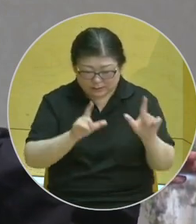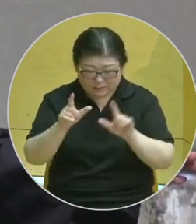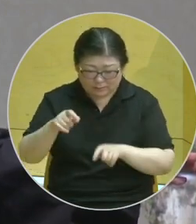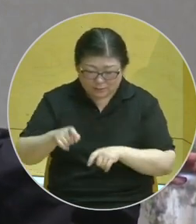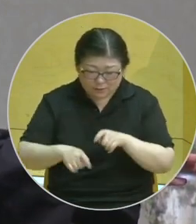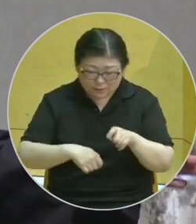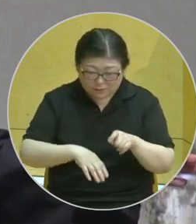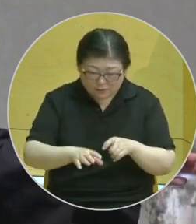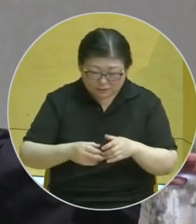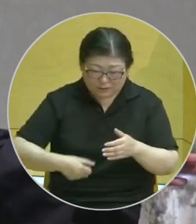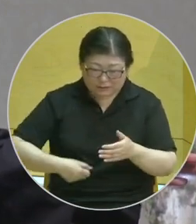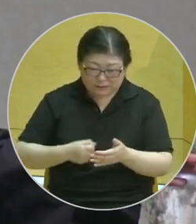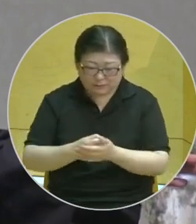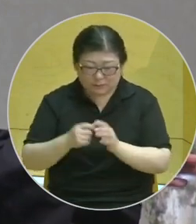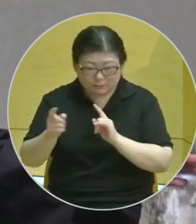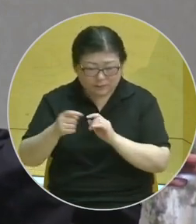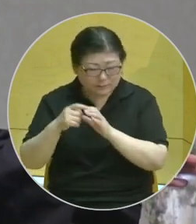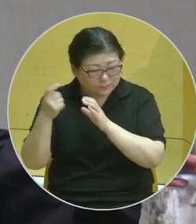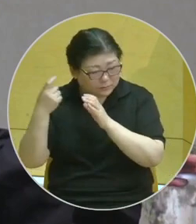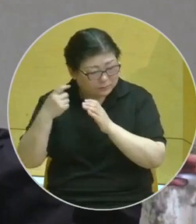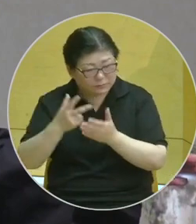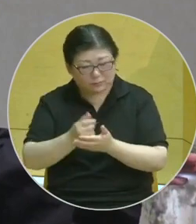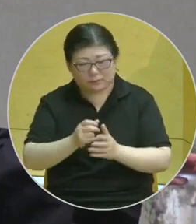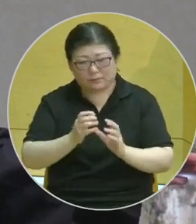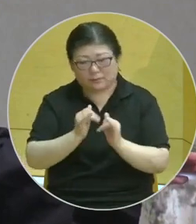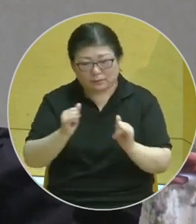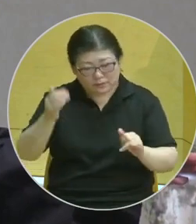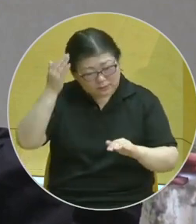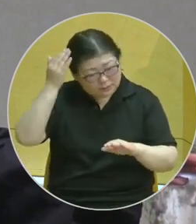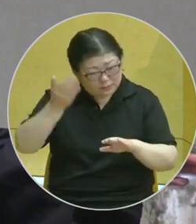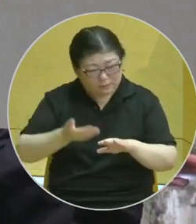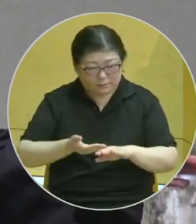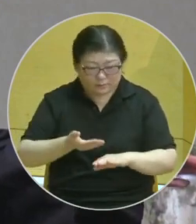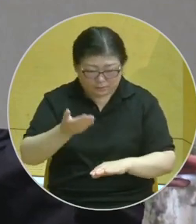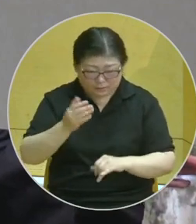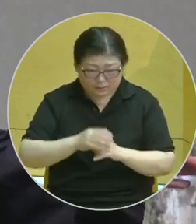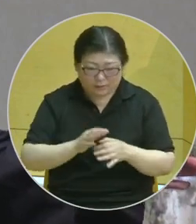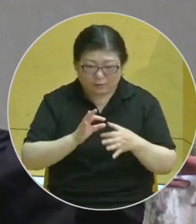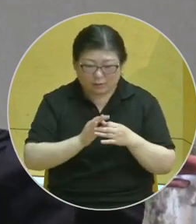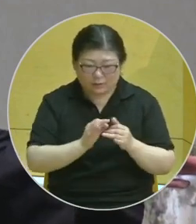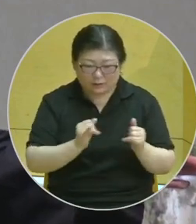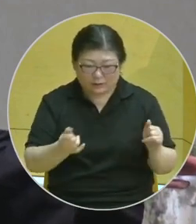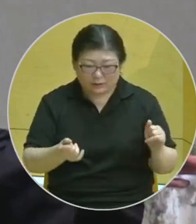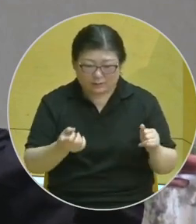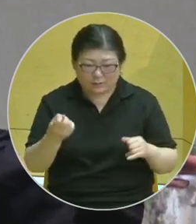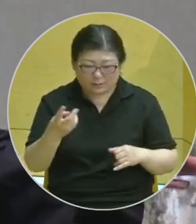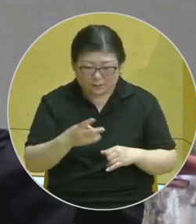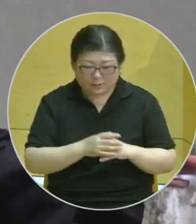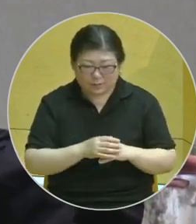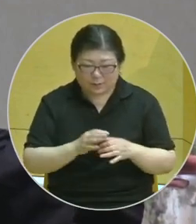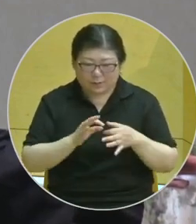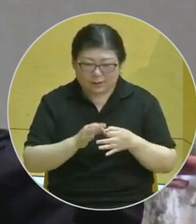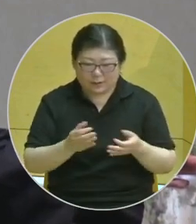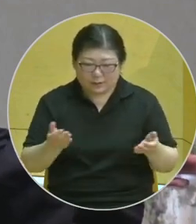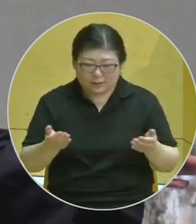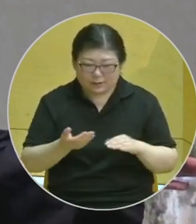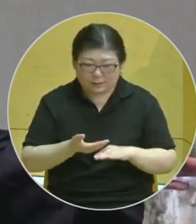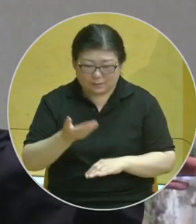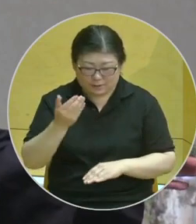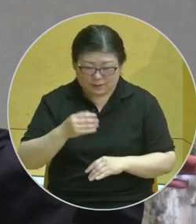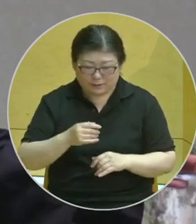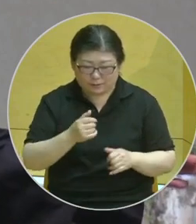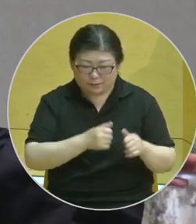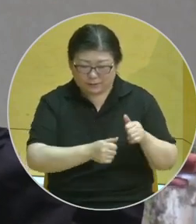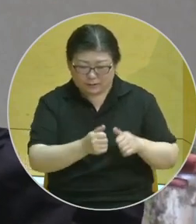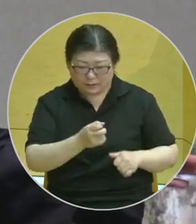걸어가기로 타지 많은 말씀을 들은 주의 백성들 머리 머리 위해 관련된 사람들과 관련된 일들 위해 그